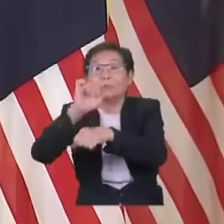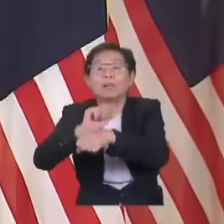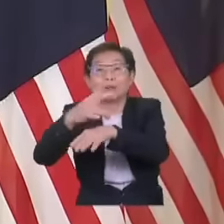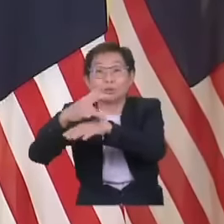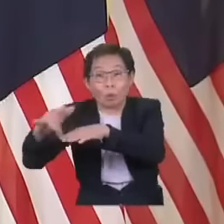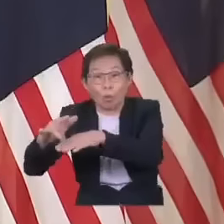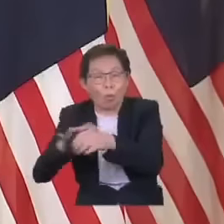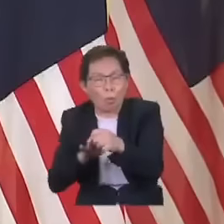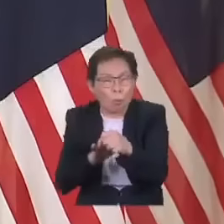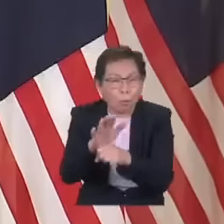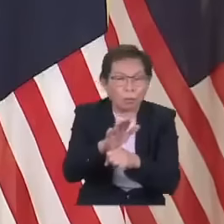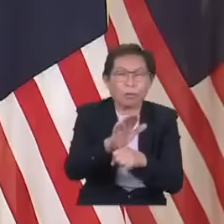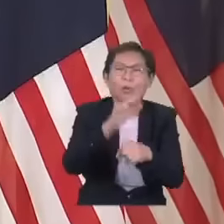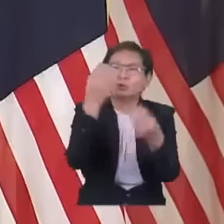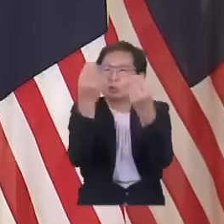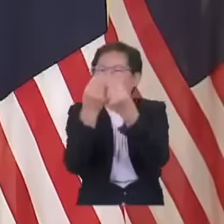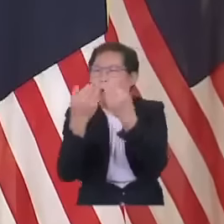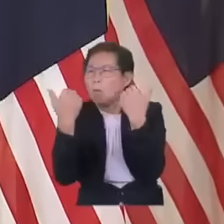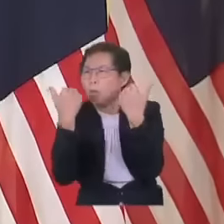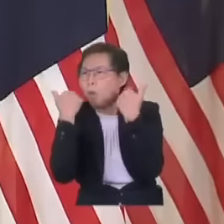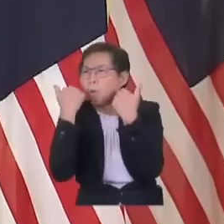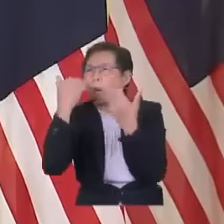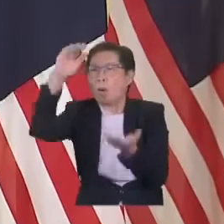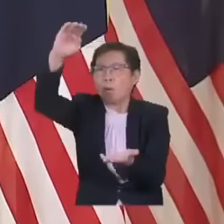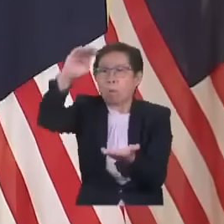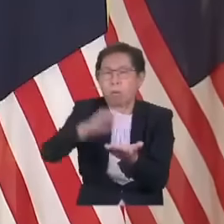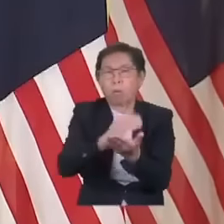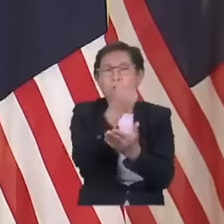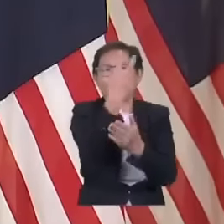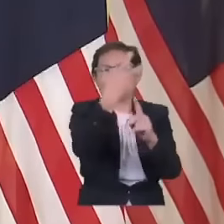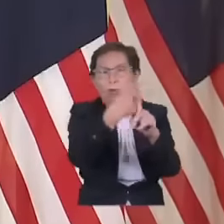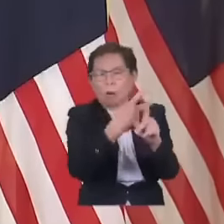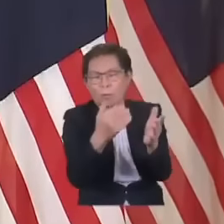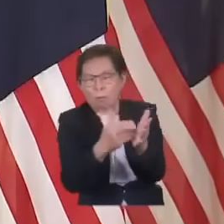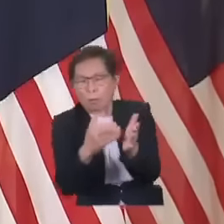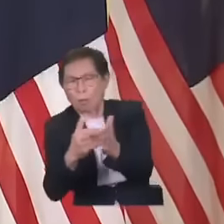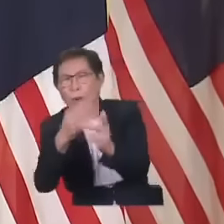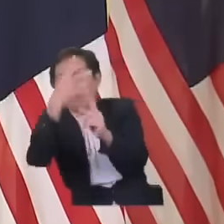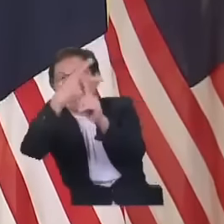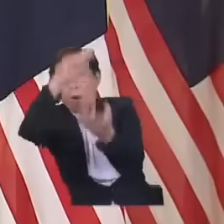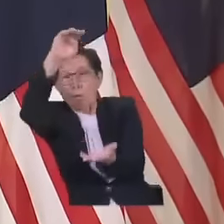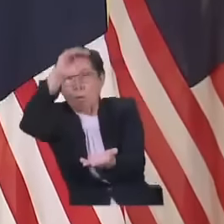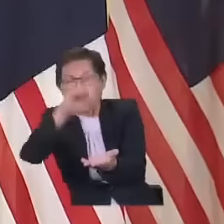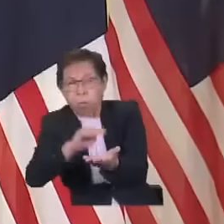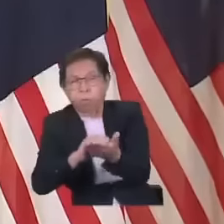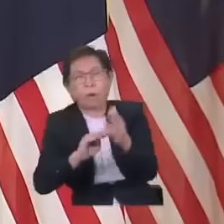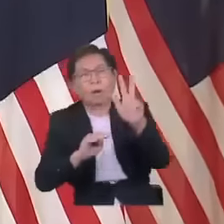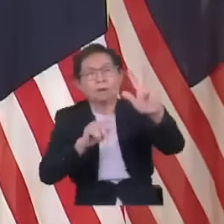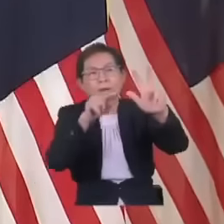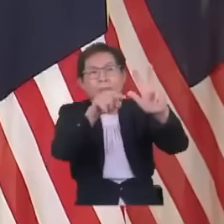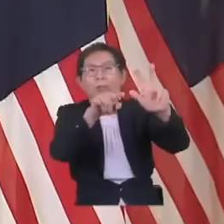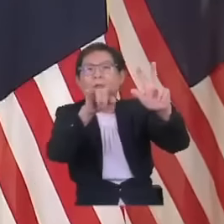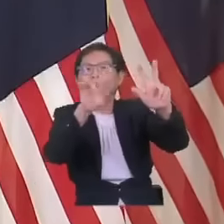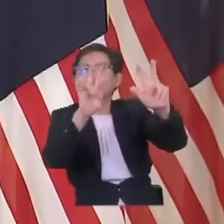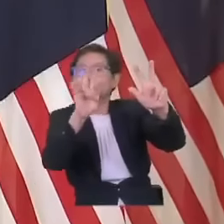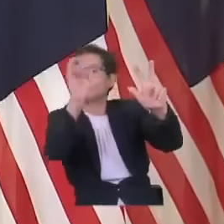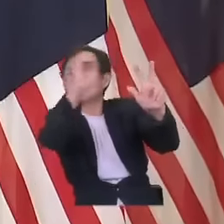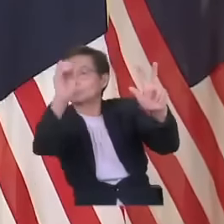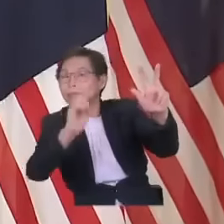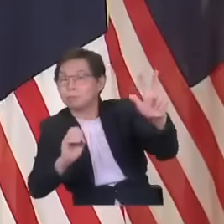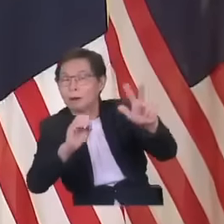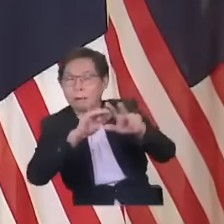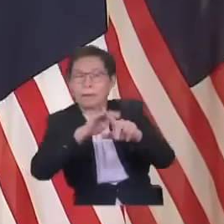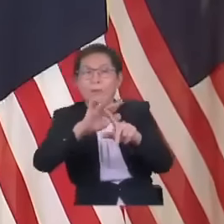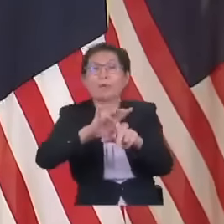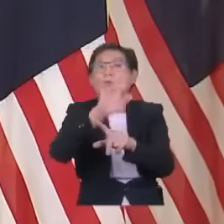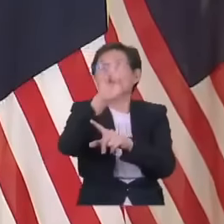kadar pengangguran telah menurun untuk 12 bulan berturut-turut yaitu 3 populan 700